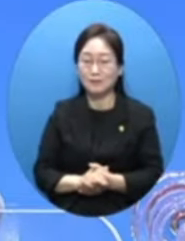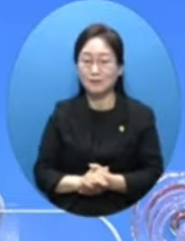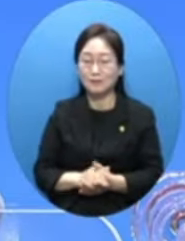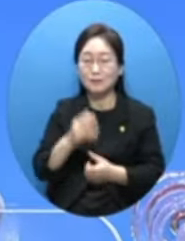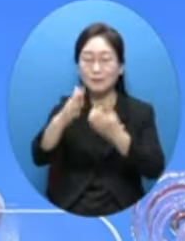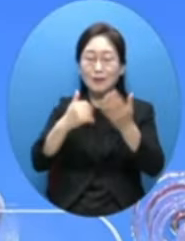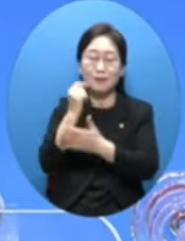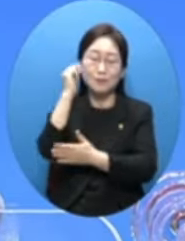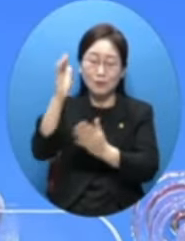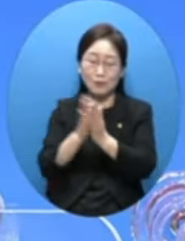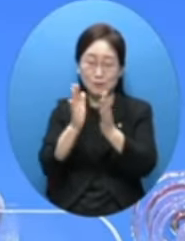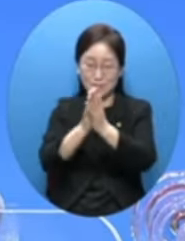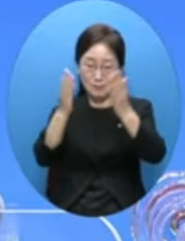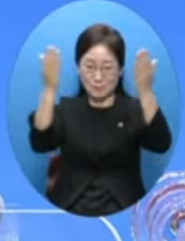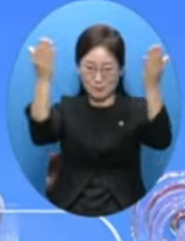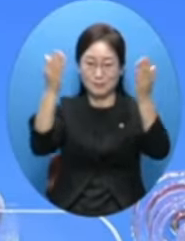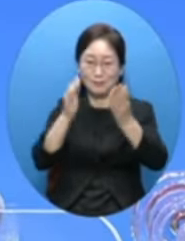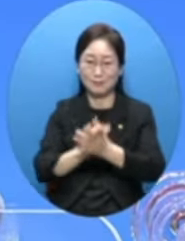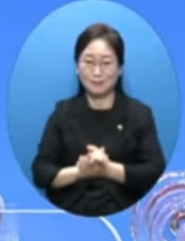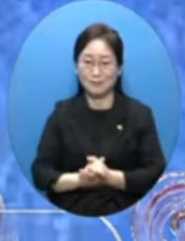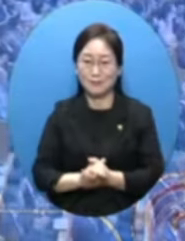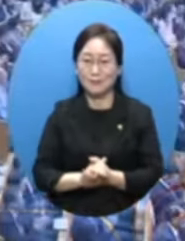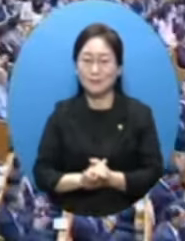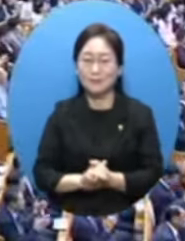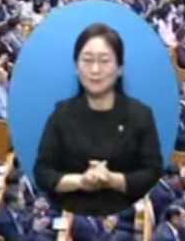하나님께 모든 영광을 또 올려드립니다.